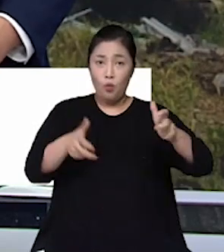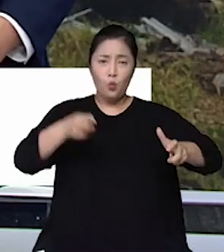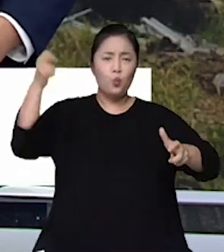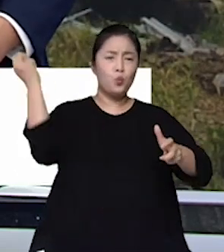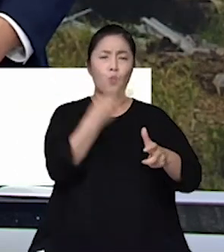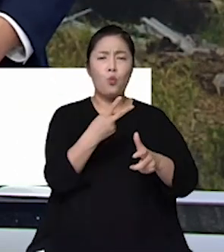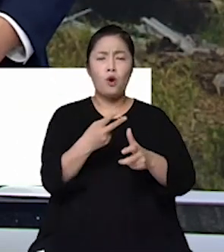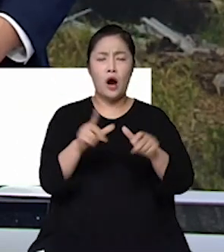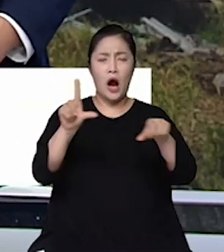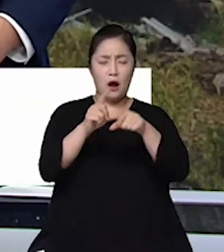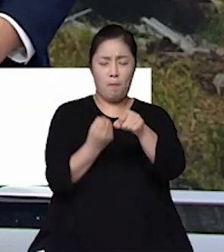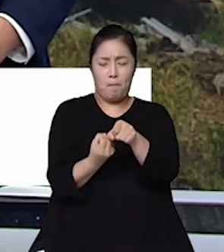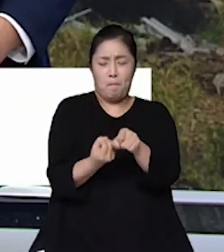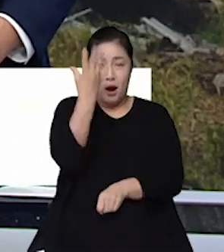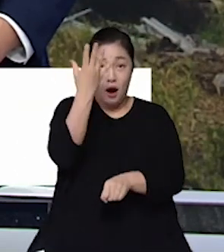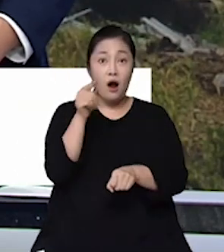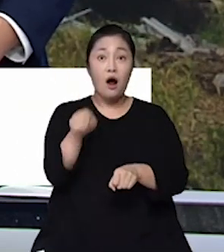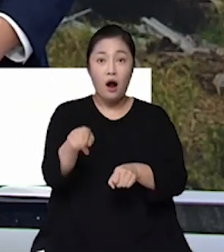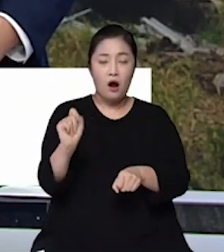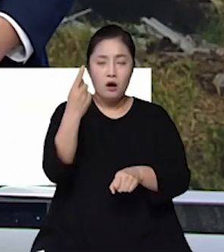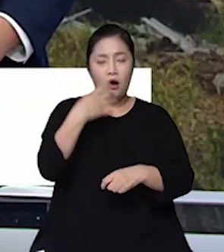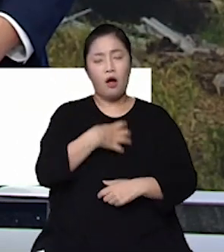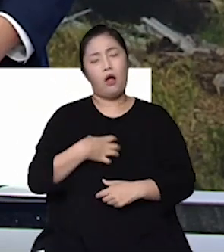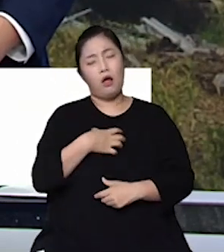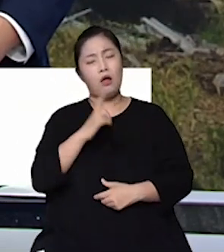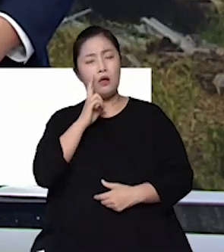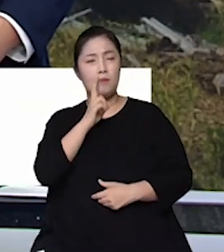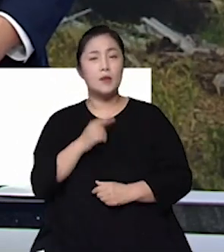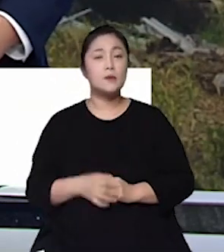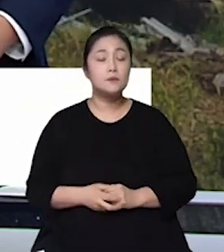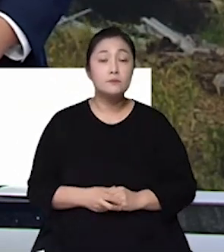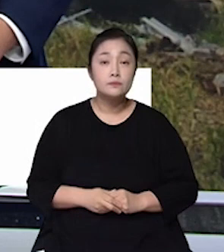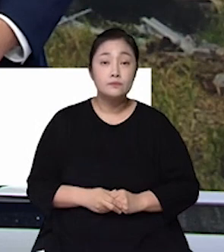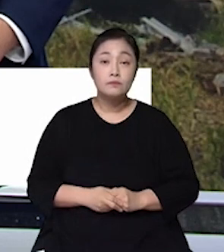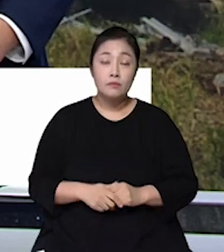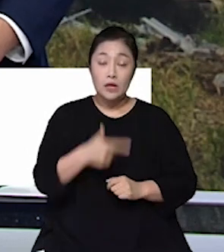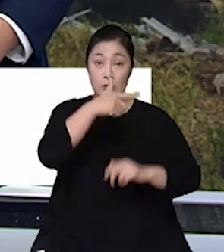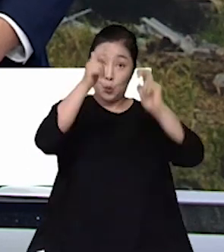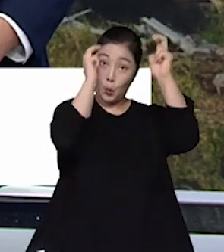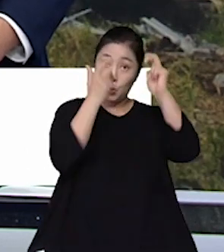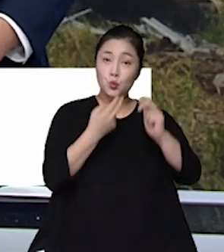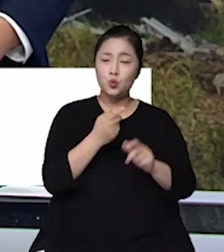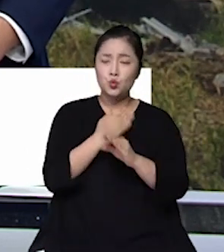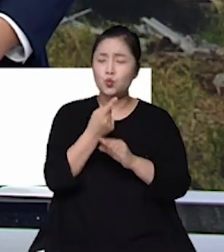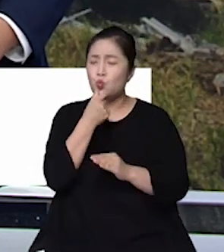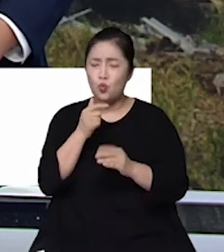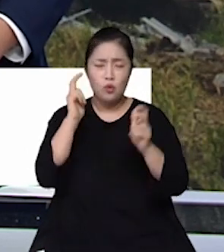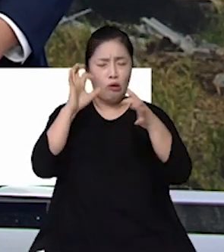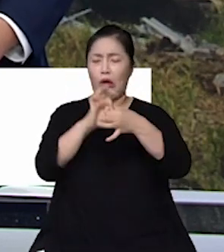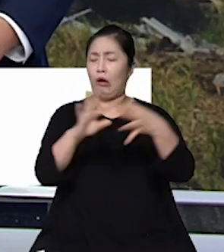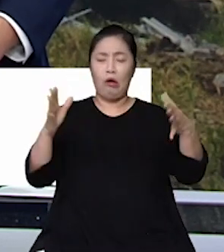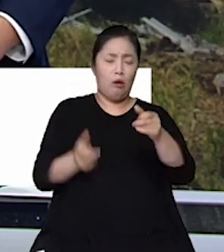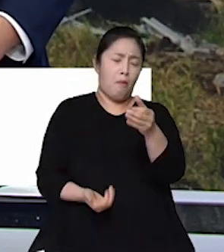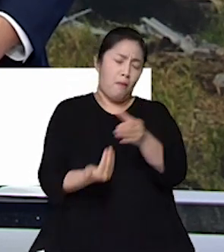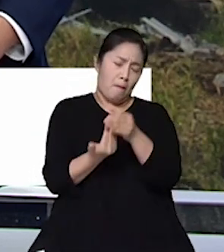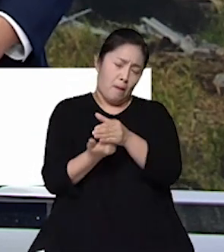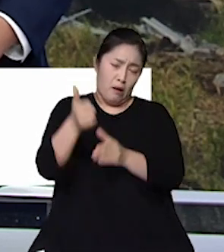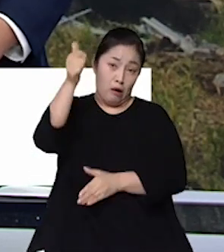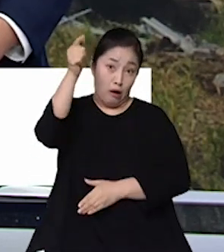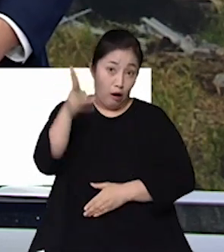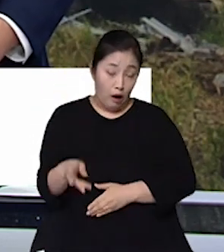여수산단에서 또다시 가스 누출 사고가 발생하면서 우려가 커지고 있습니다. 대기업이나 중소기업 가리지 않고 사고가